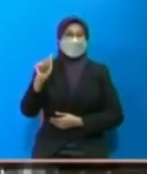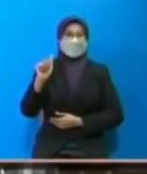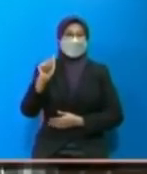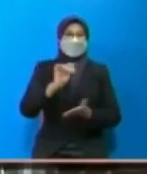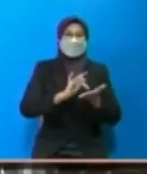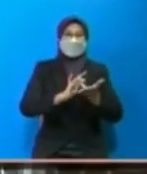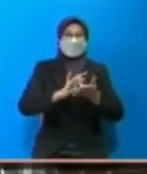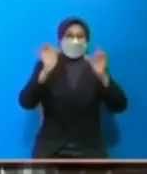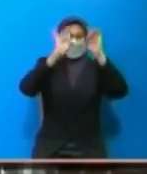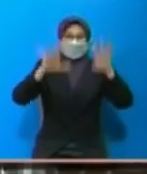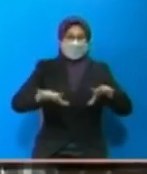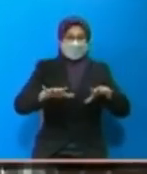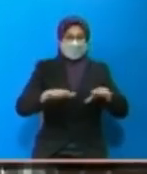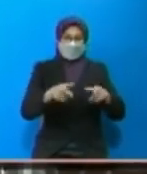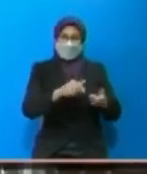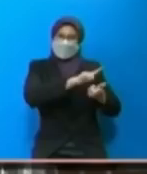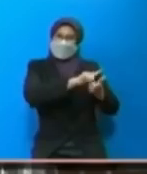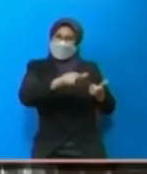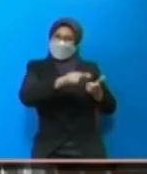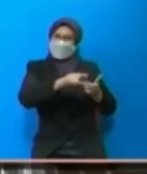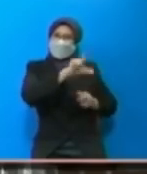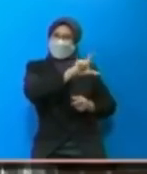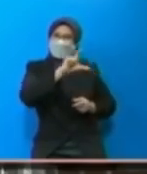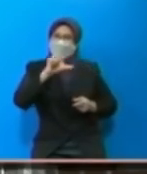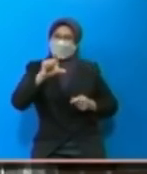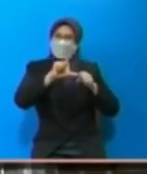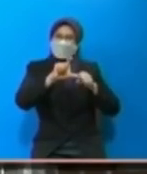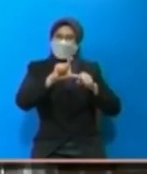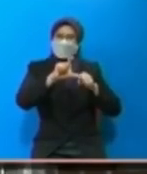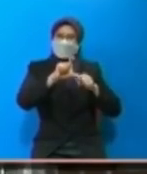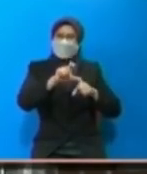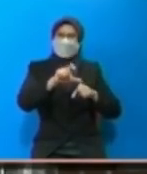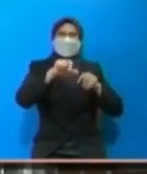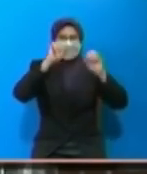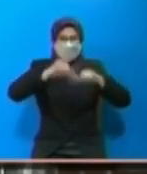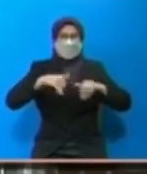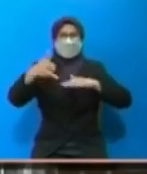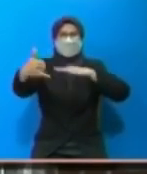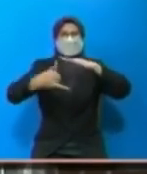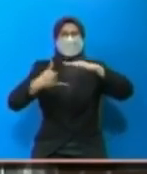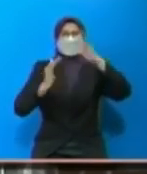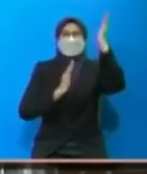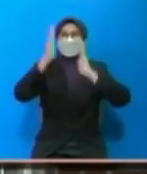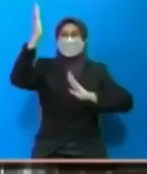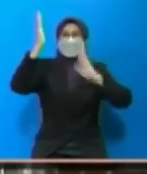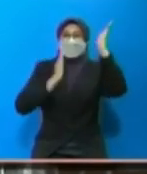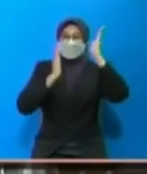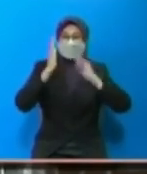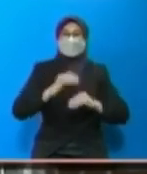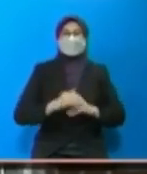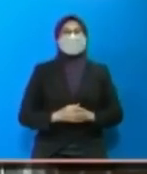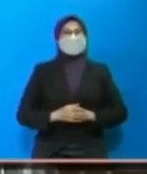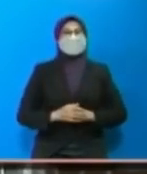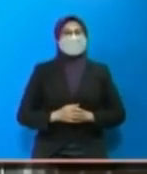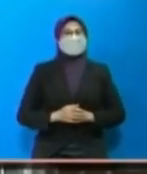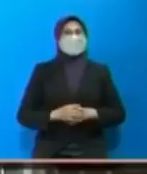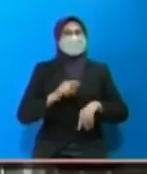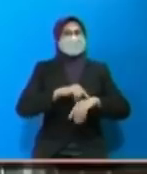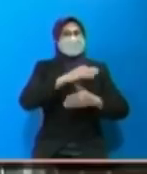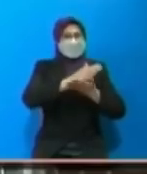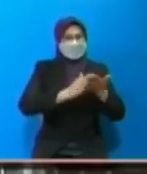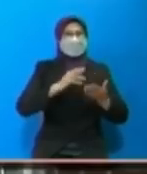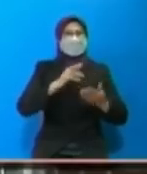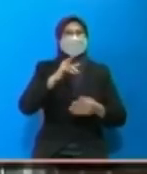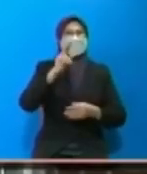yang nak luluskan Lex Ini boleh masuk ketika kita ada empiris sebagai badan regulator